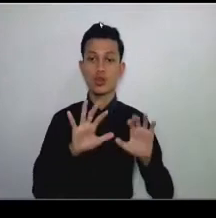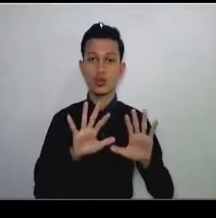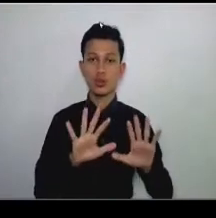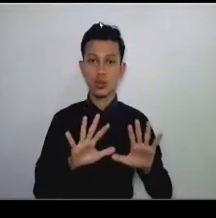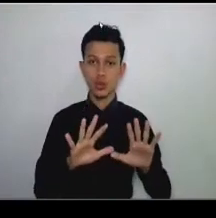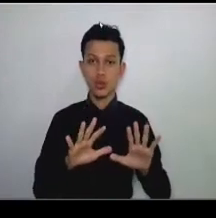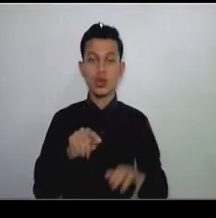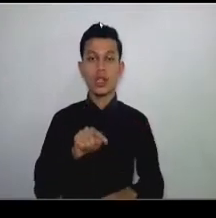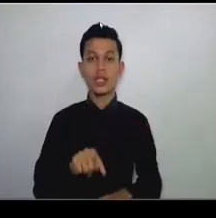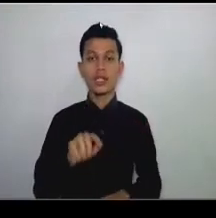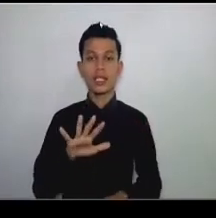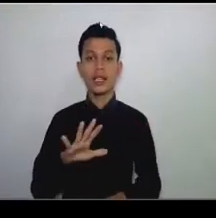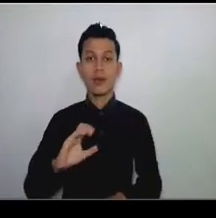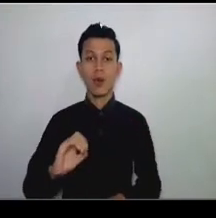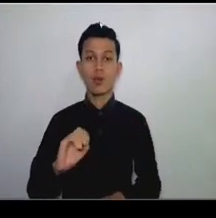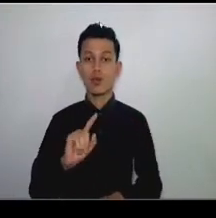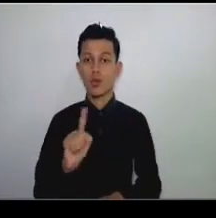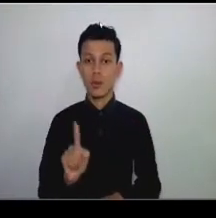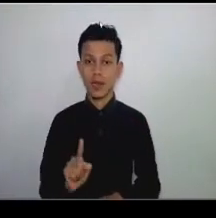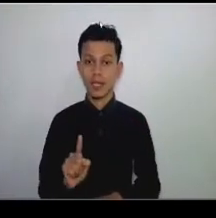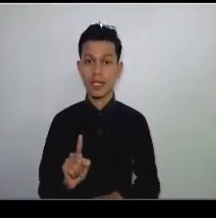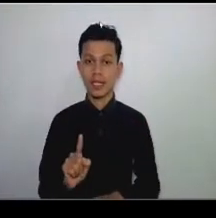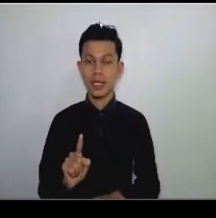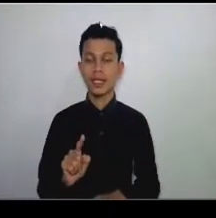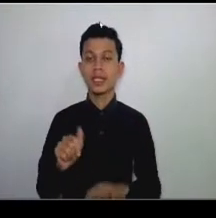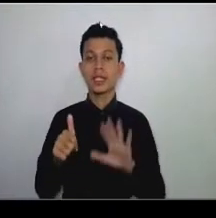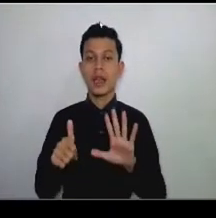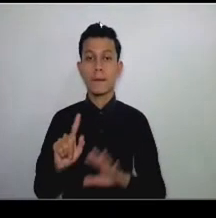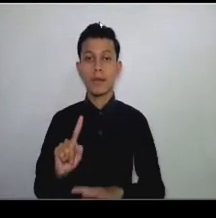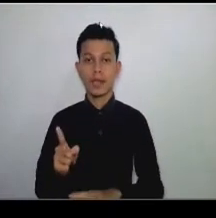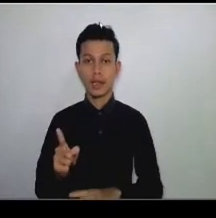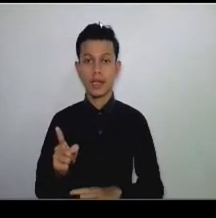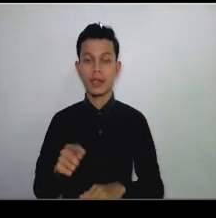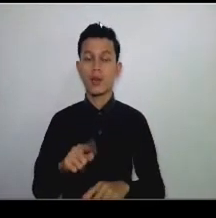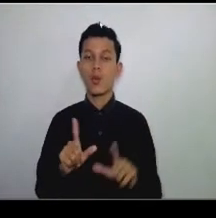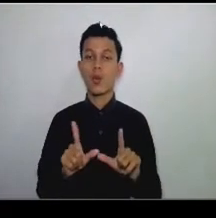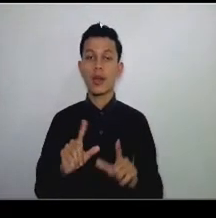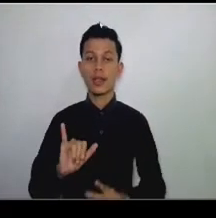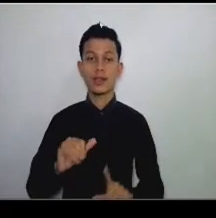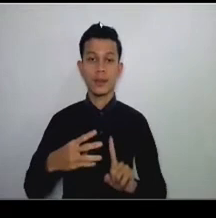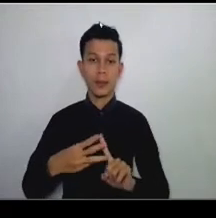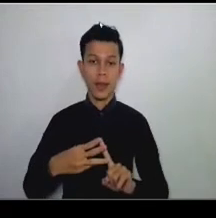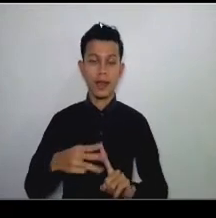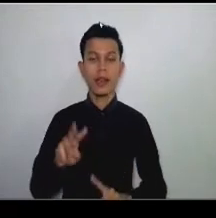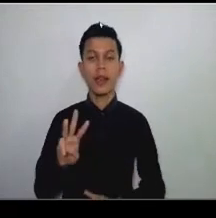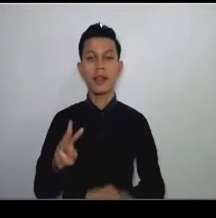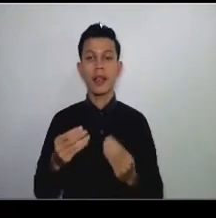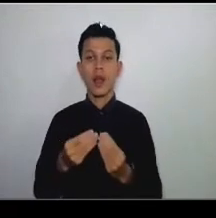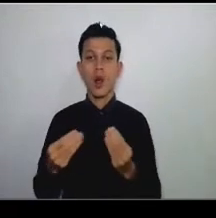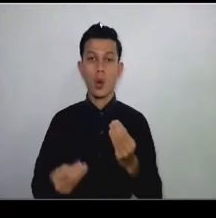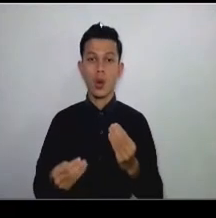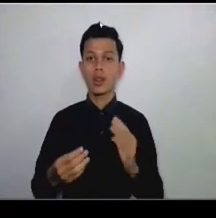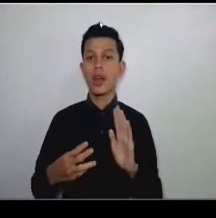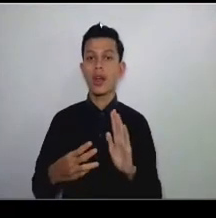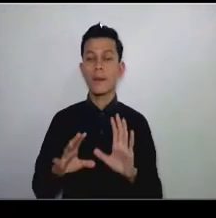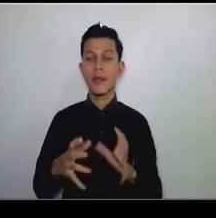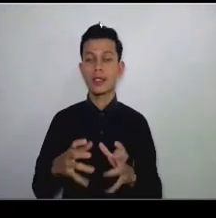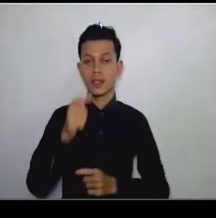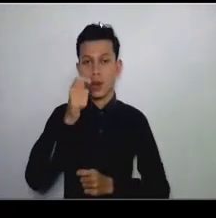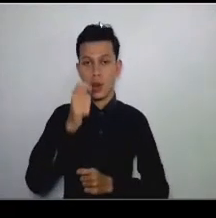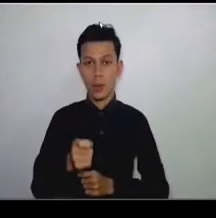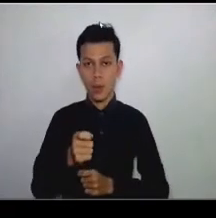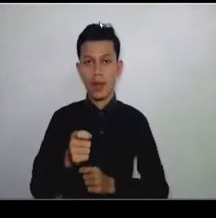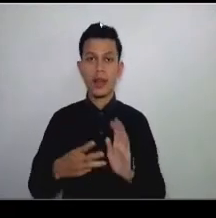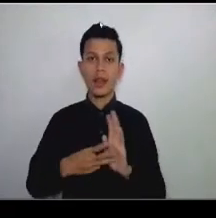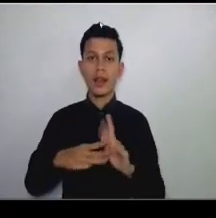1050 menit dan 6 detik waktu indonesia barat oleh tiga anggota Majelis kehormatan mahkamah